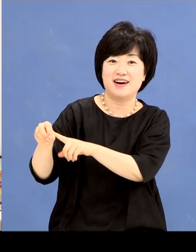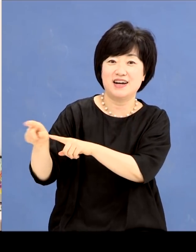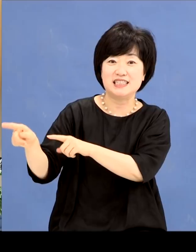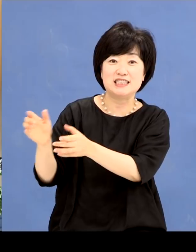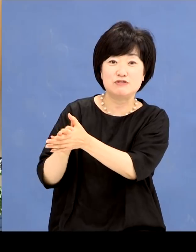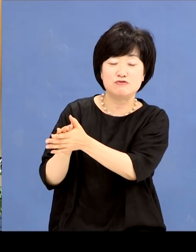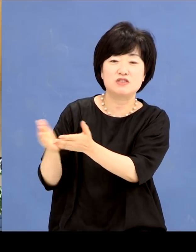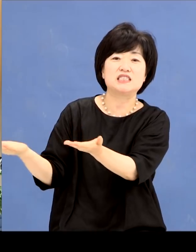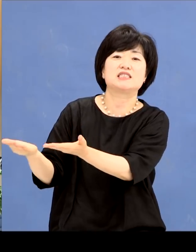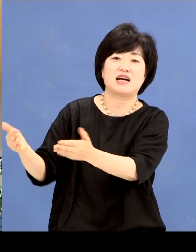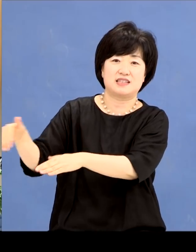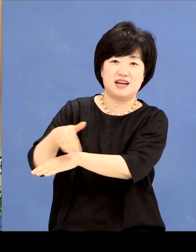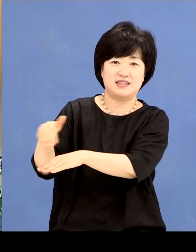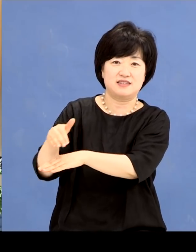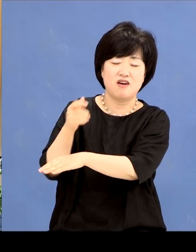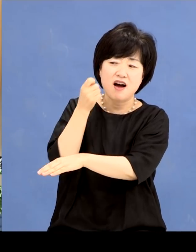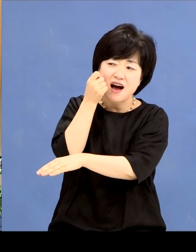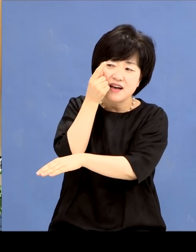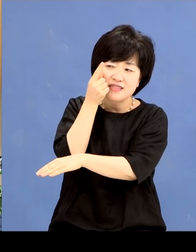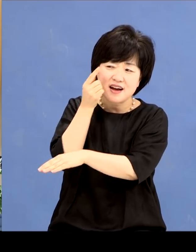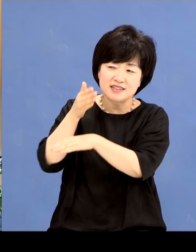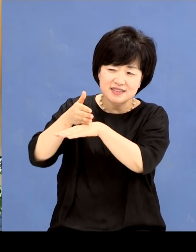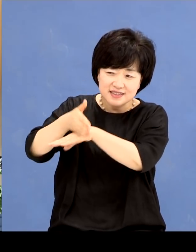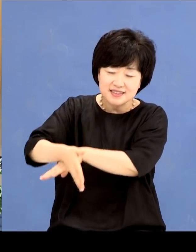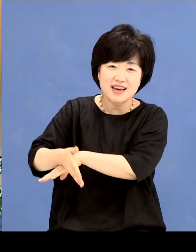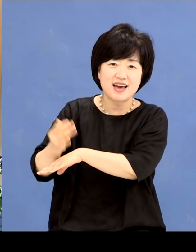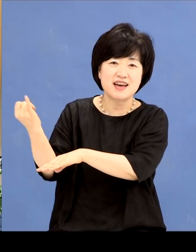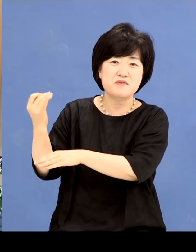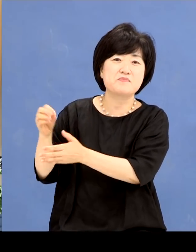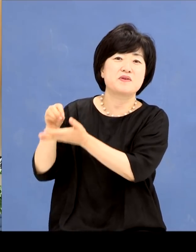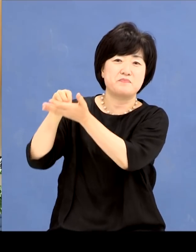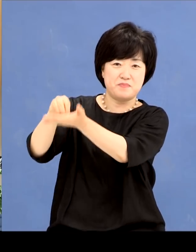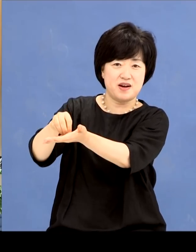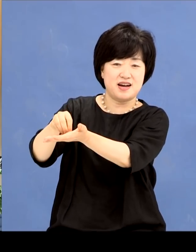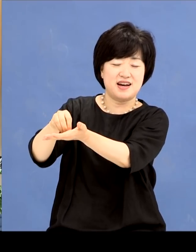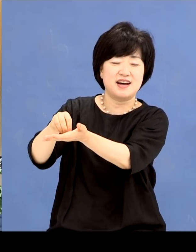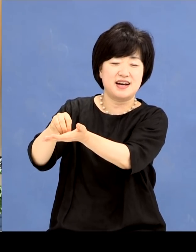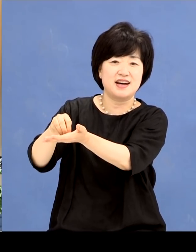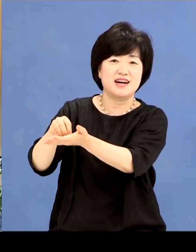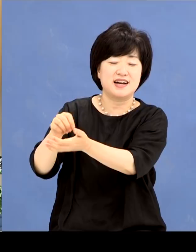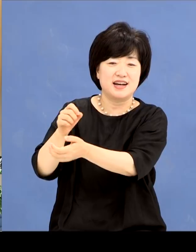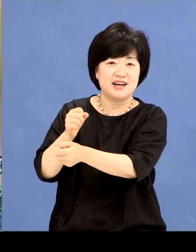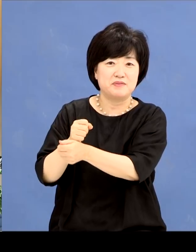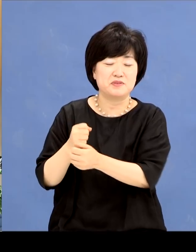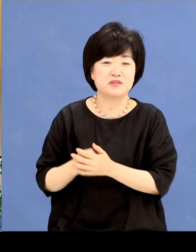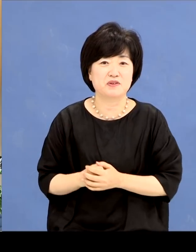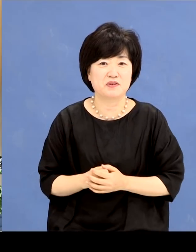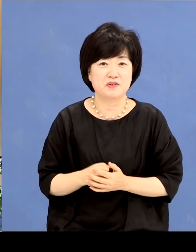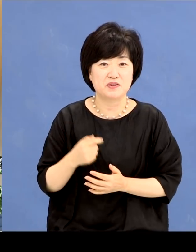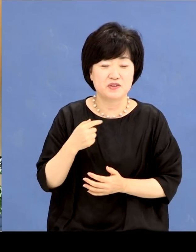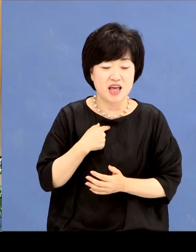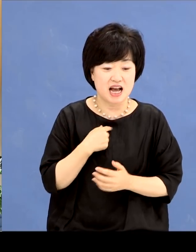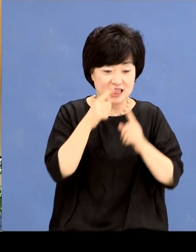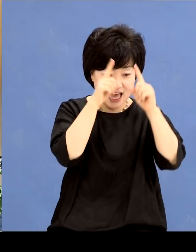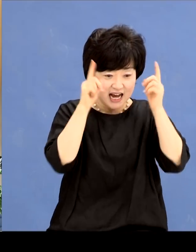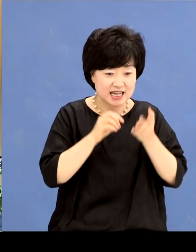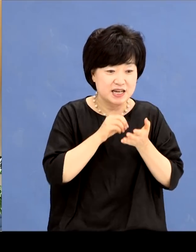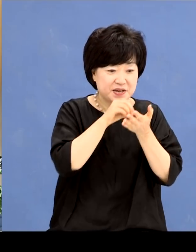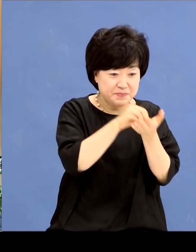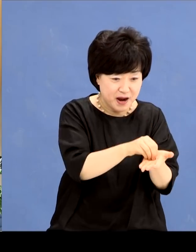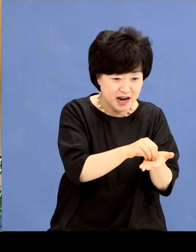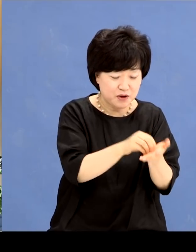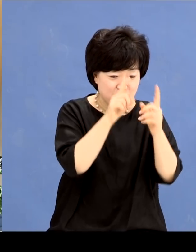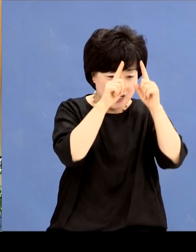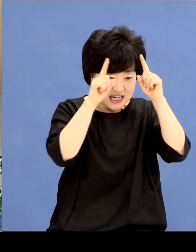네. 예, 예. 근데 이 친구는 직장인이었기 때문에 한 달 정도 늦게 들어왔거든요. 네. 네네. 네. 그러면서 학교에 입학을 하면서 사실 제가 입학을